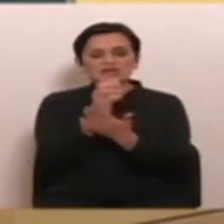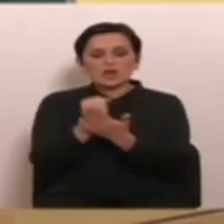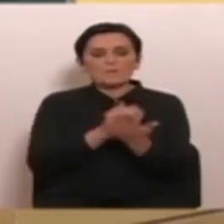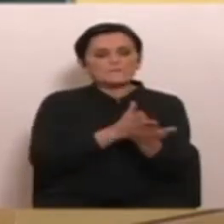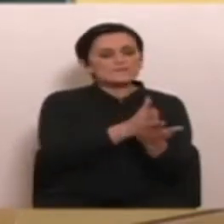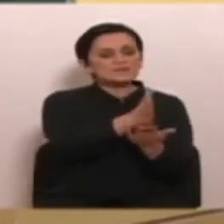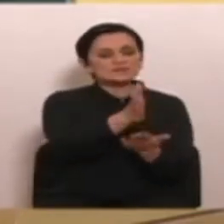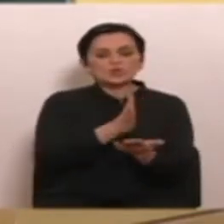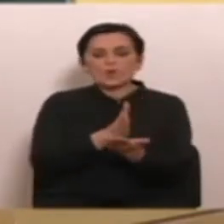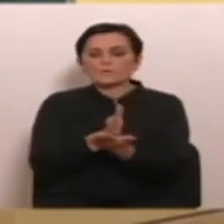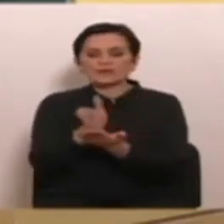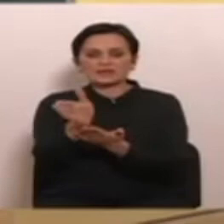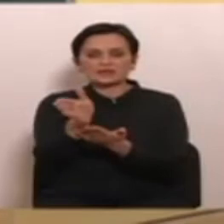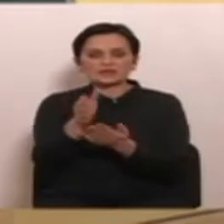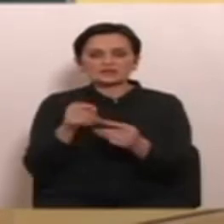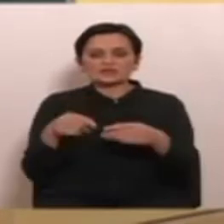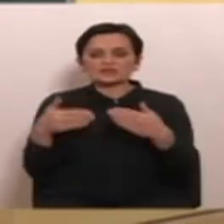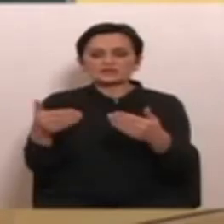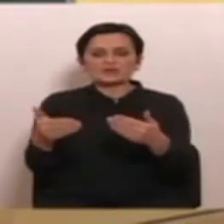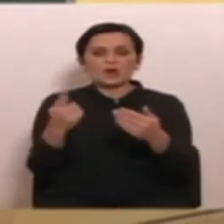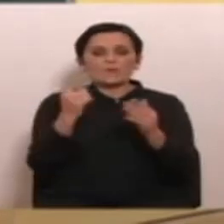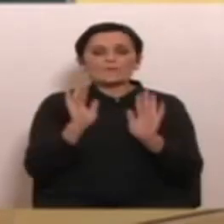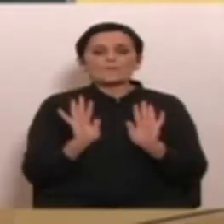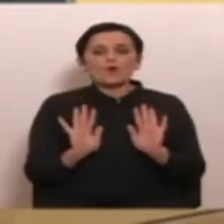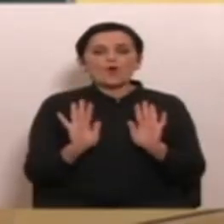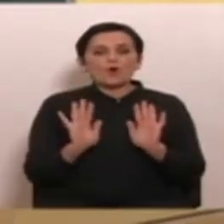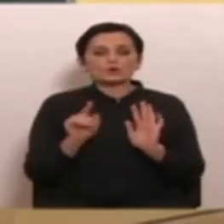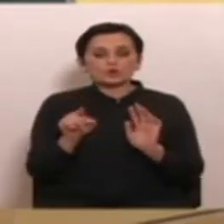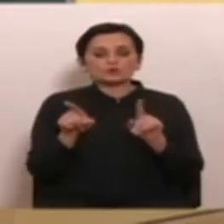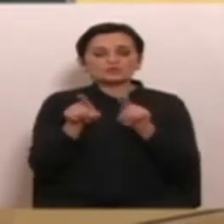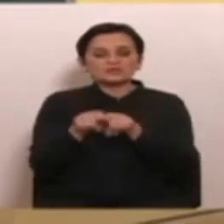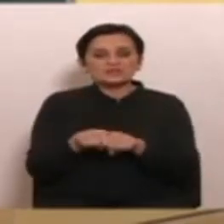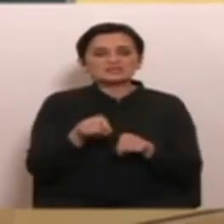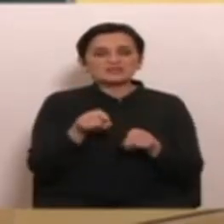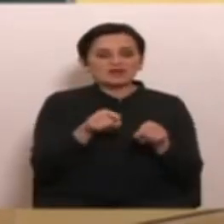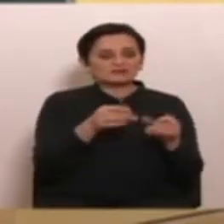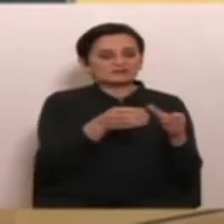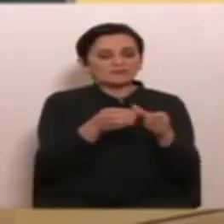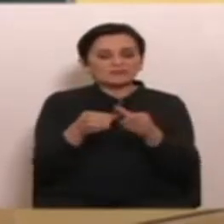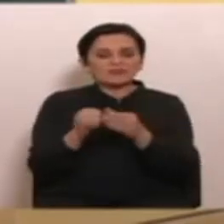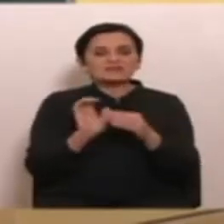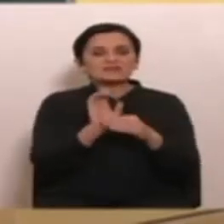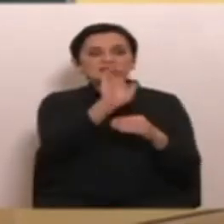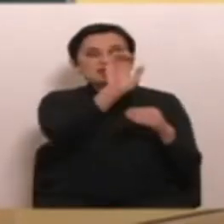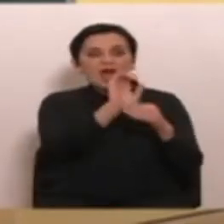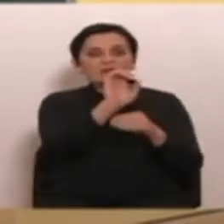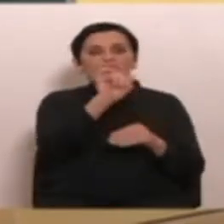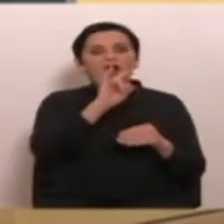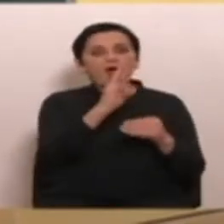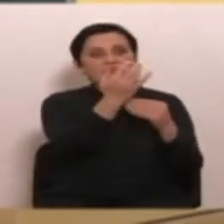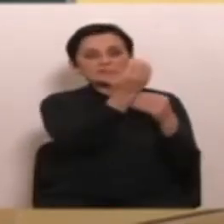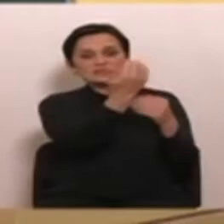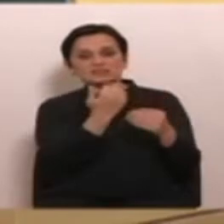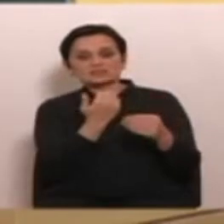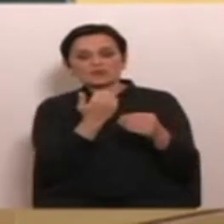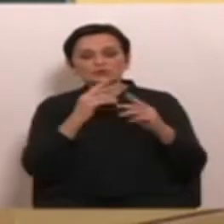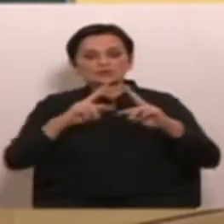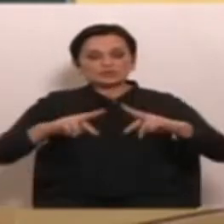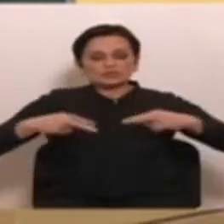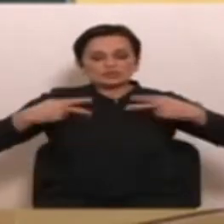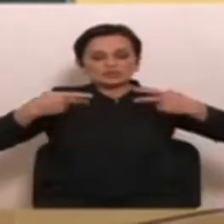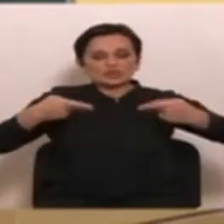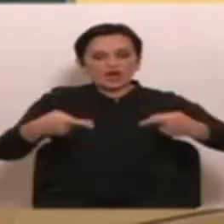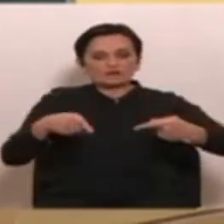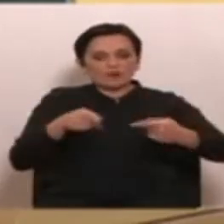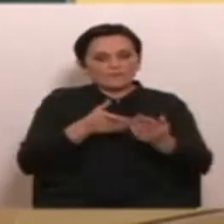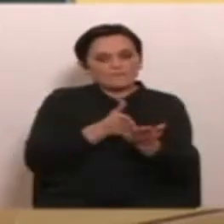მიმართავთ მხოლოდ ისეთ დარგებში, რომლებსაც საექსპორტო ან იმპორტის ჩანაცვლების პოტენციალი